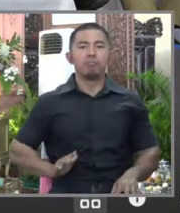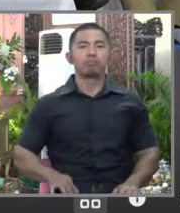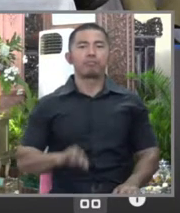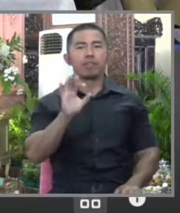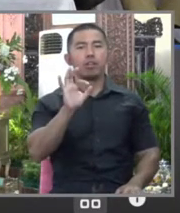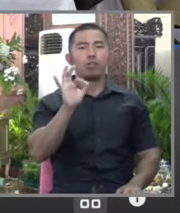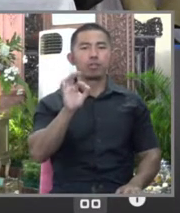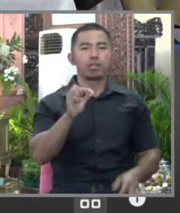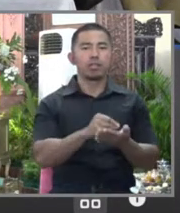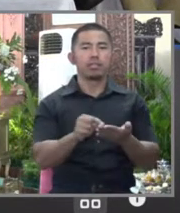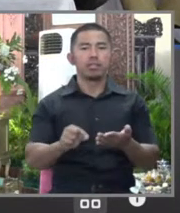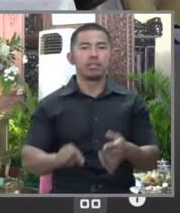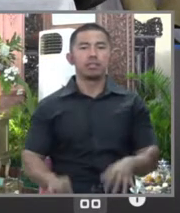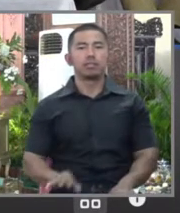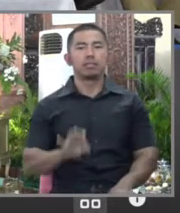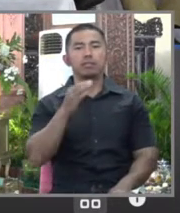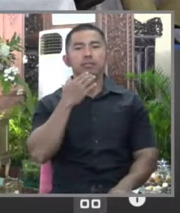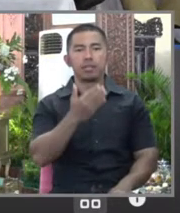kasih. Matur nuwun.